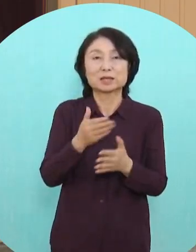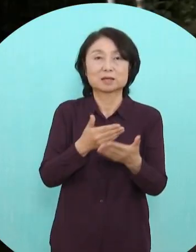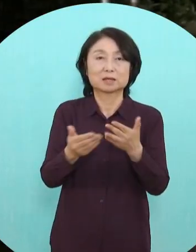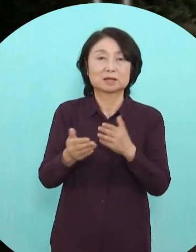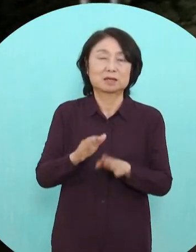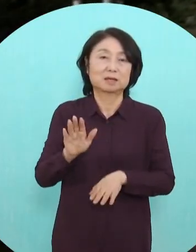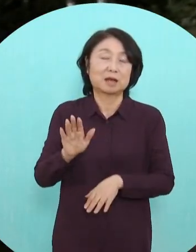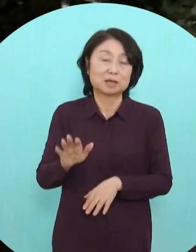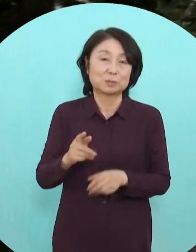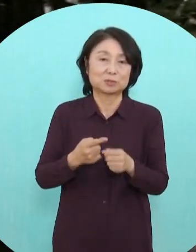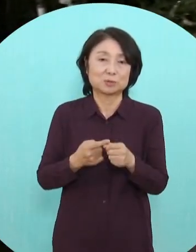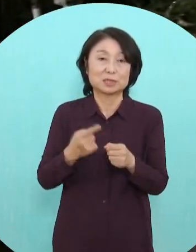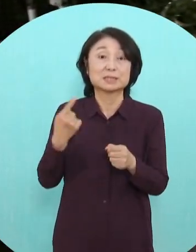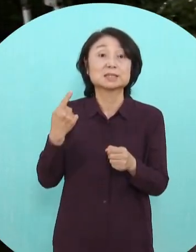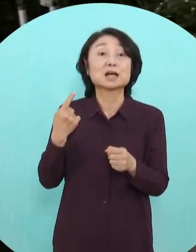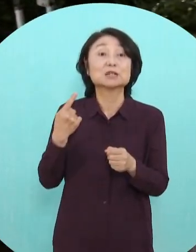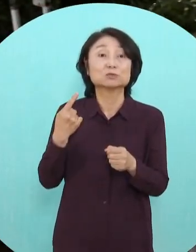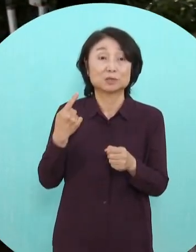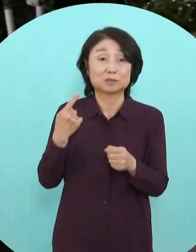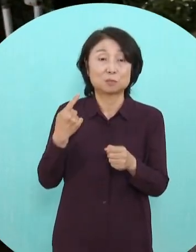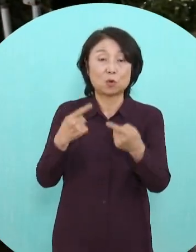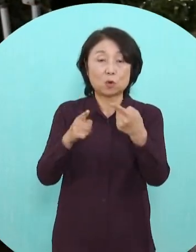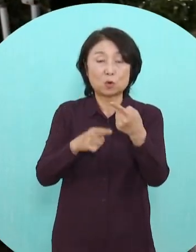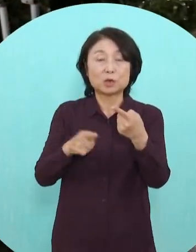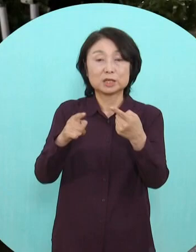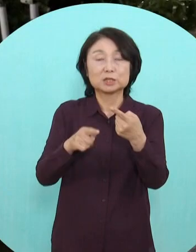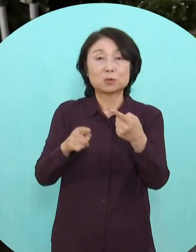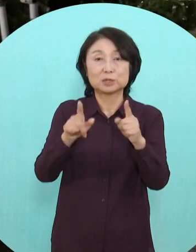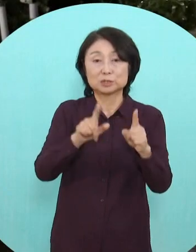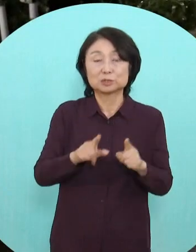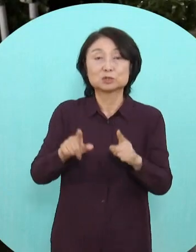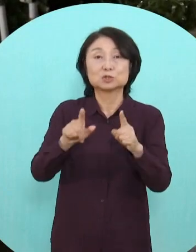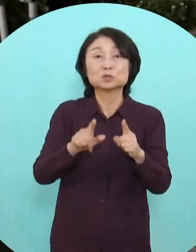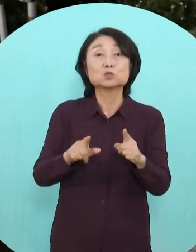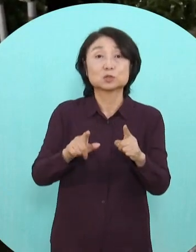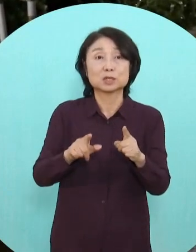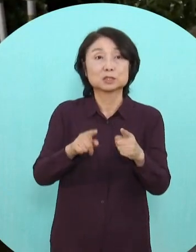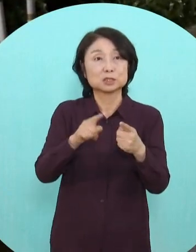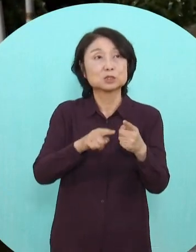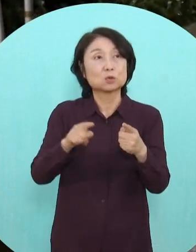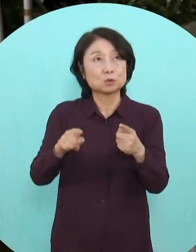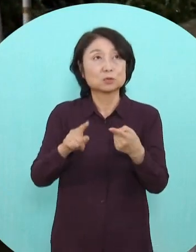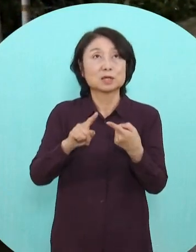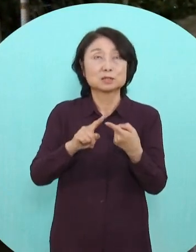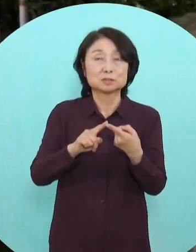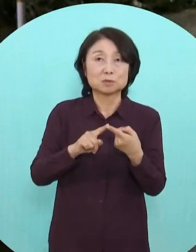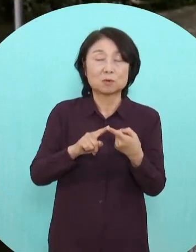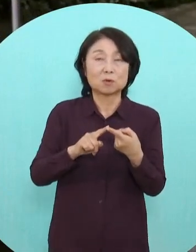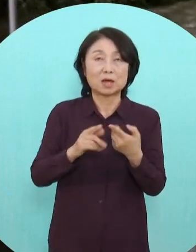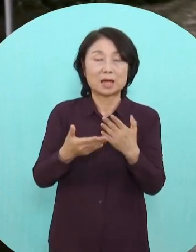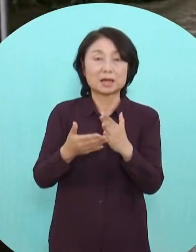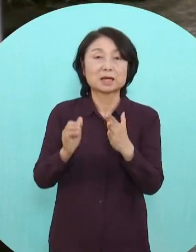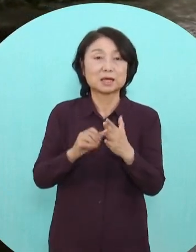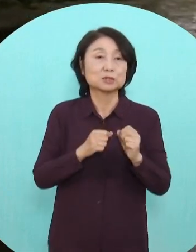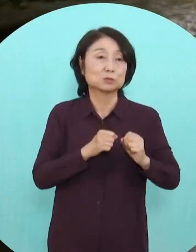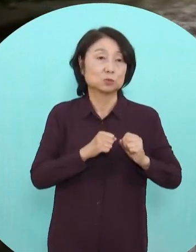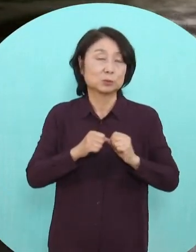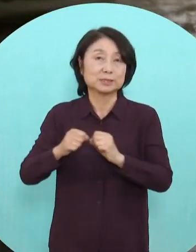ので、昨年も独居世帯、それから独居の一人暮らしなんですけども